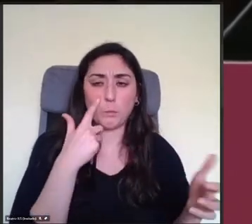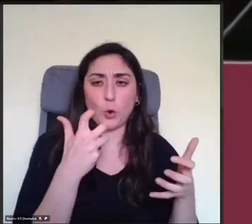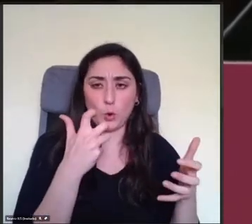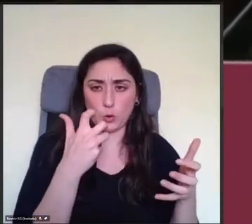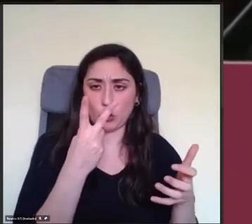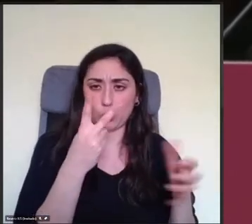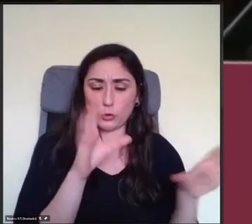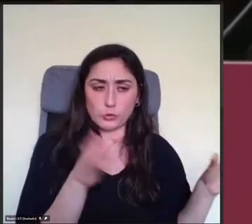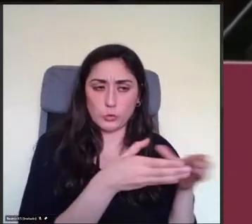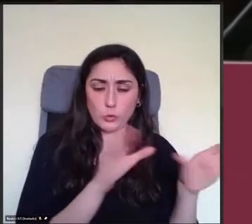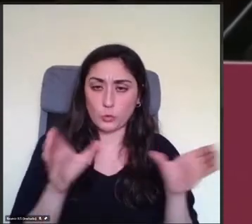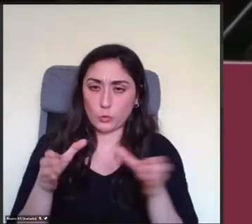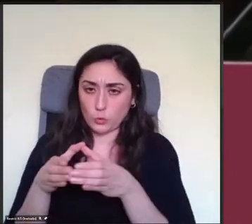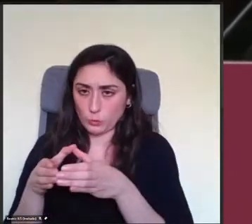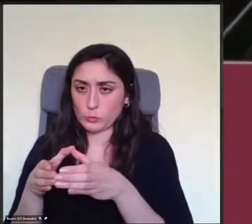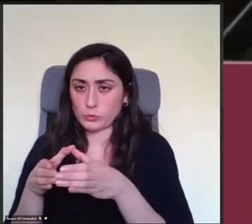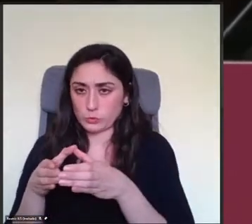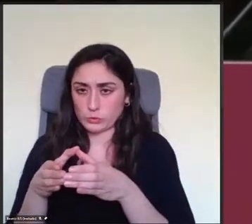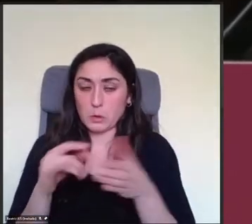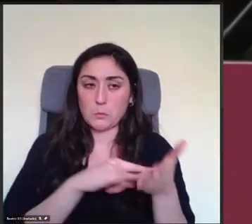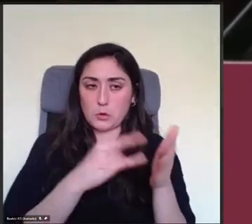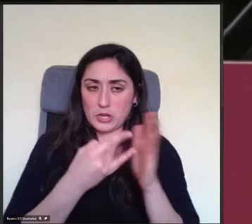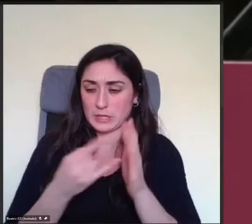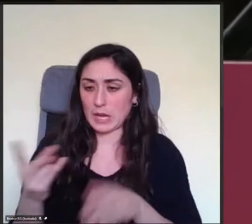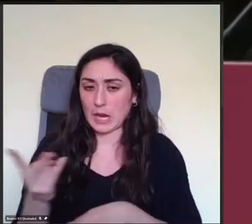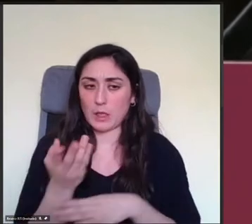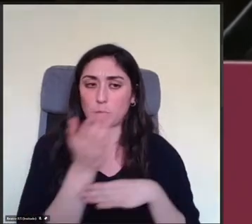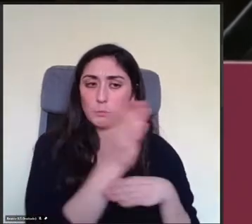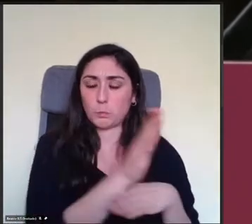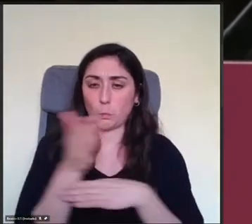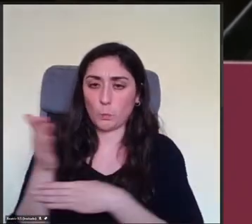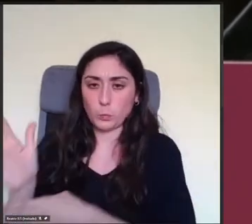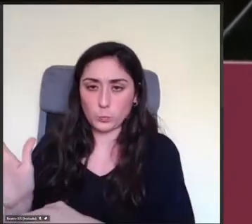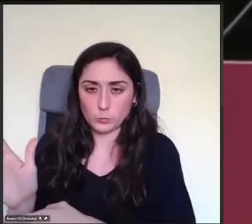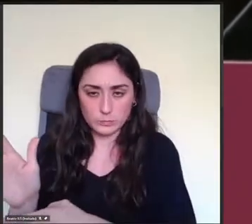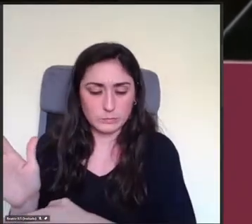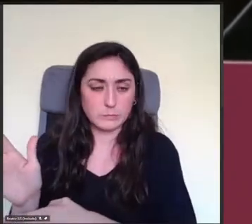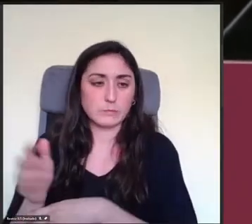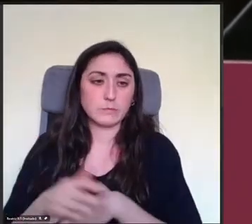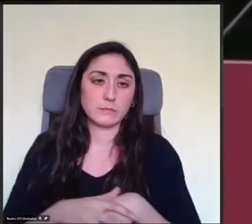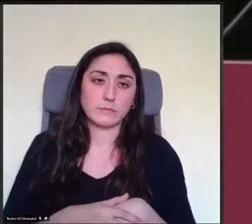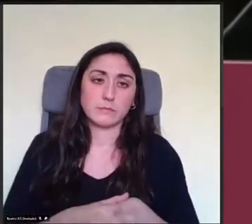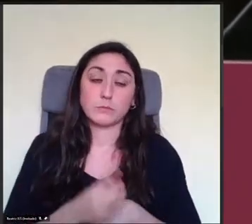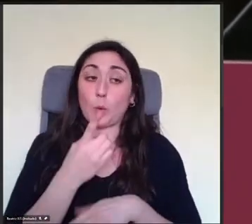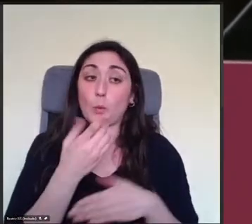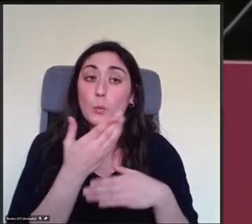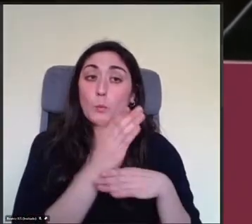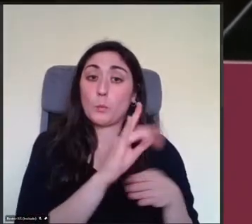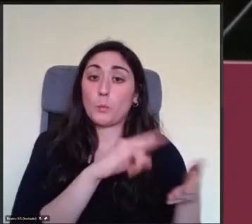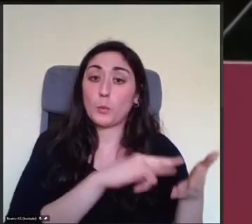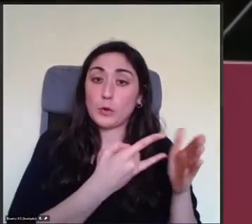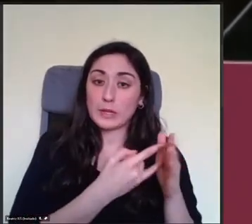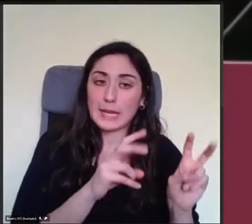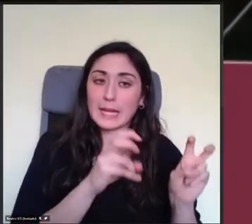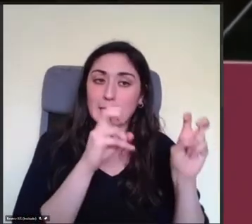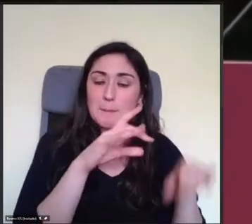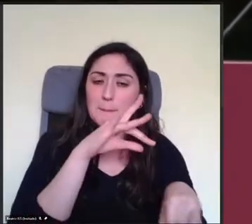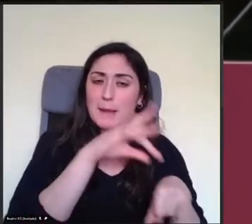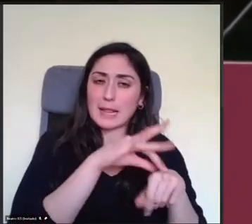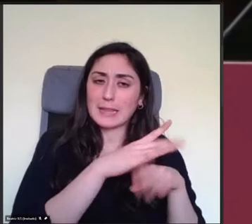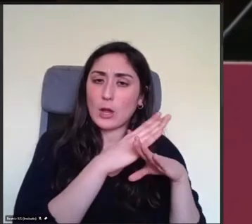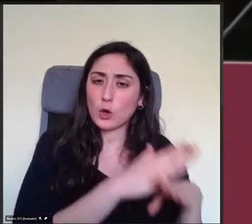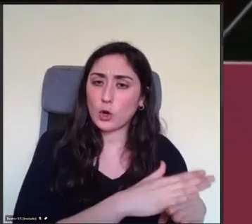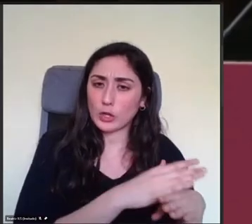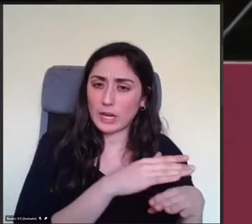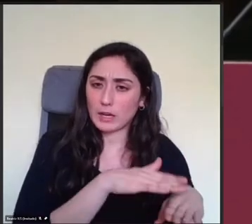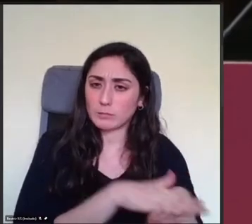plantejar els seus projectes. Un basat en el tema de la malaltia crònica. Cal tenir present